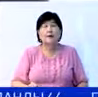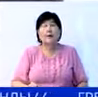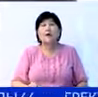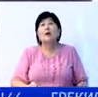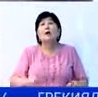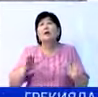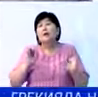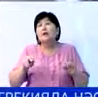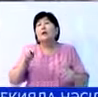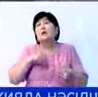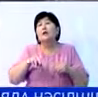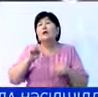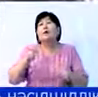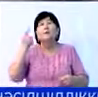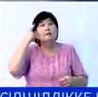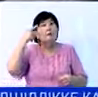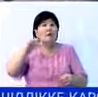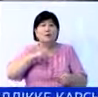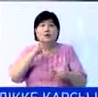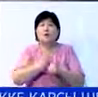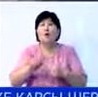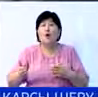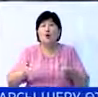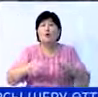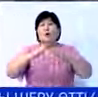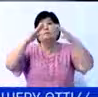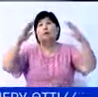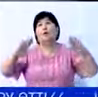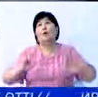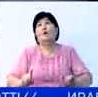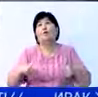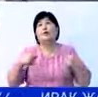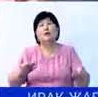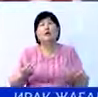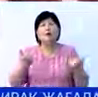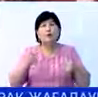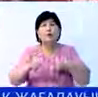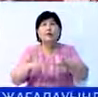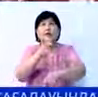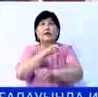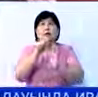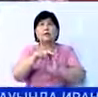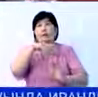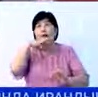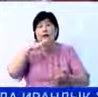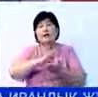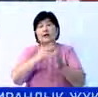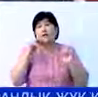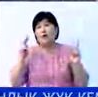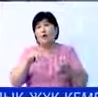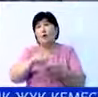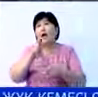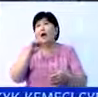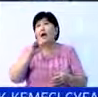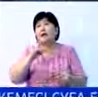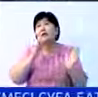Тірліктеріңіз істеңіздер, кәсібіңіз істеңіздер, білгенін істесін деген жоқ қой, жолға палатканы қойып. Бүгін біз кезекті рейд барысында біраз жағдайға куә болдық, оның ішінде